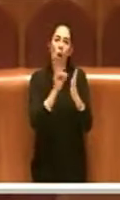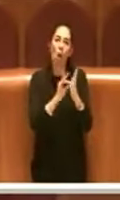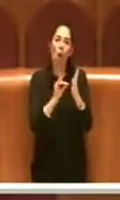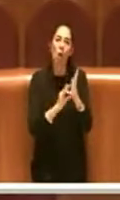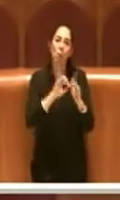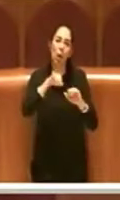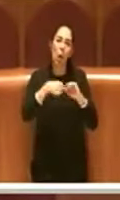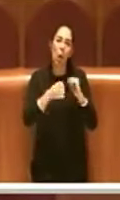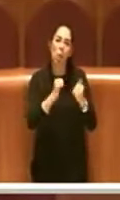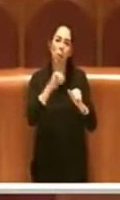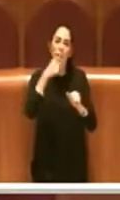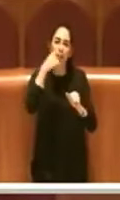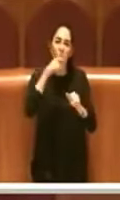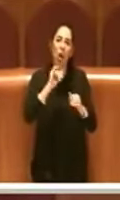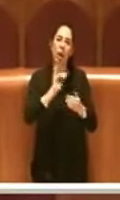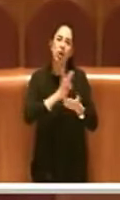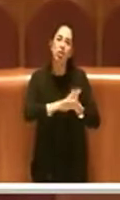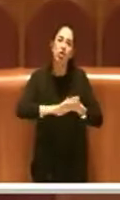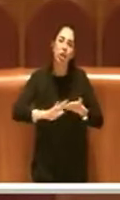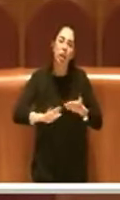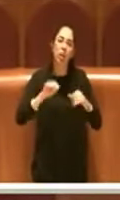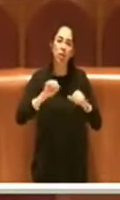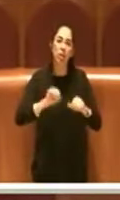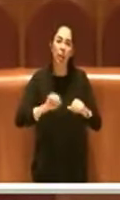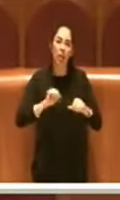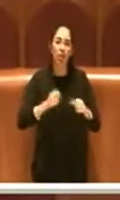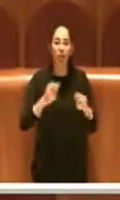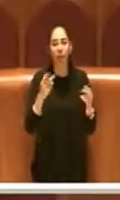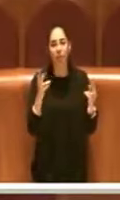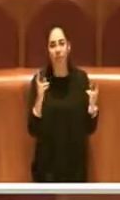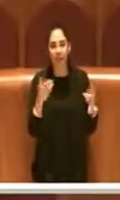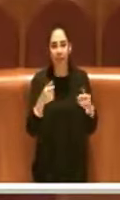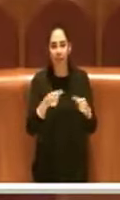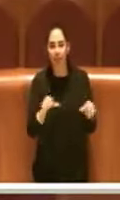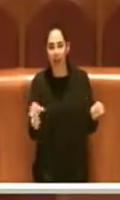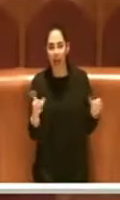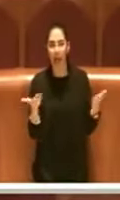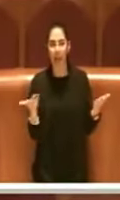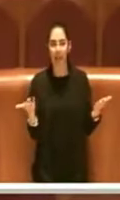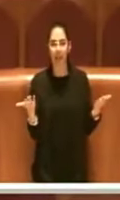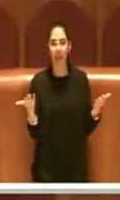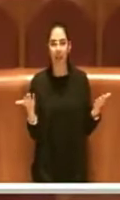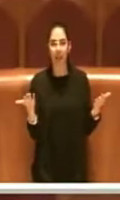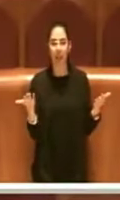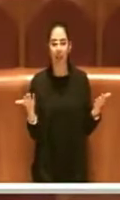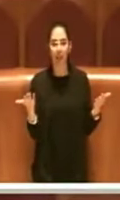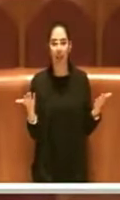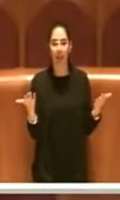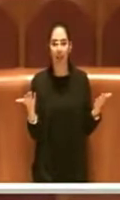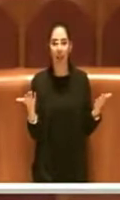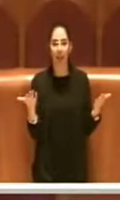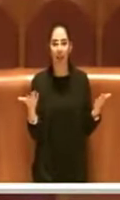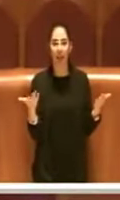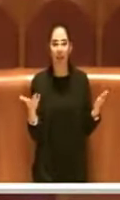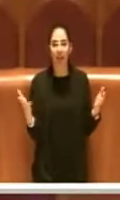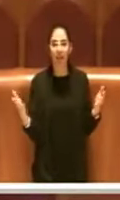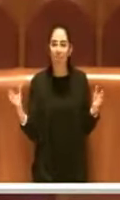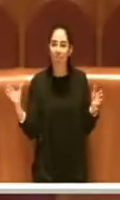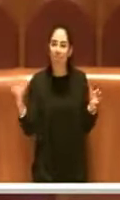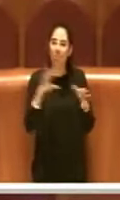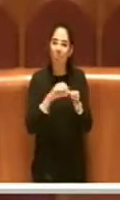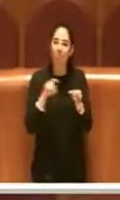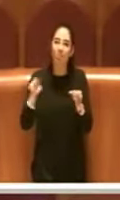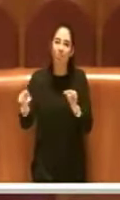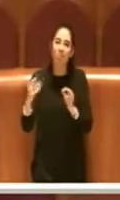tipo igienico-sanitario, mi verrebbe da dire di base, mutuandole dal decalogo che è stato pubblicato